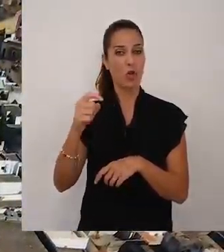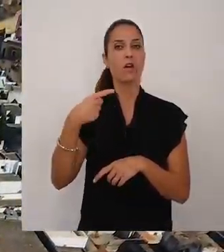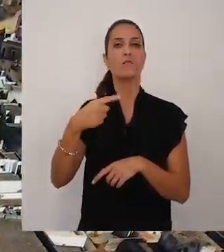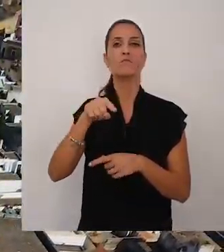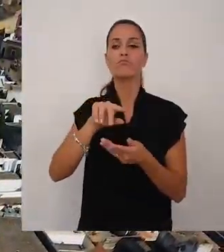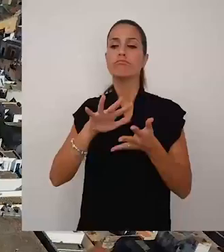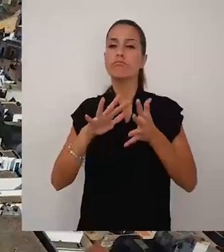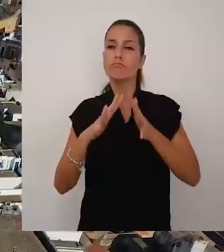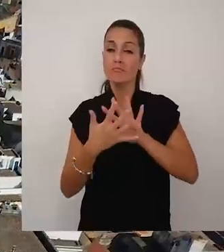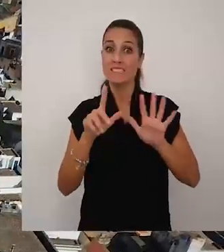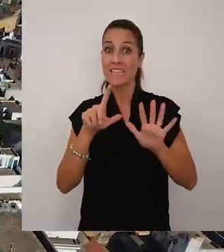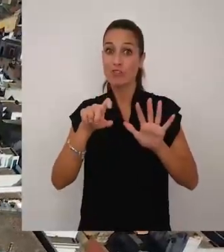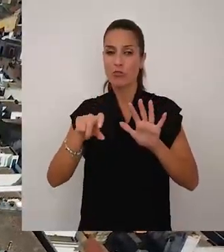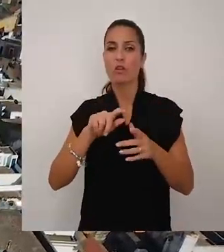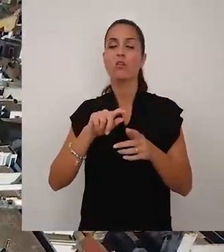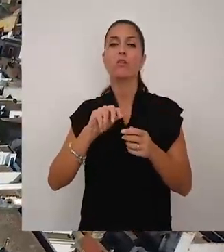della provincia di Terra d'Otranto.